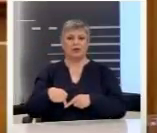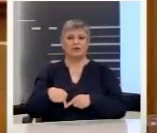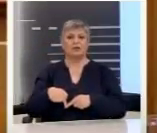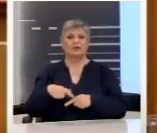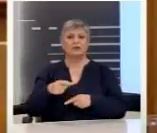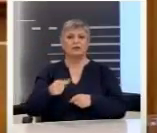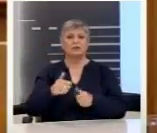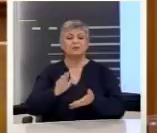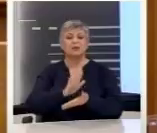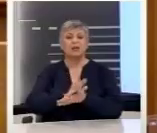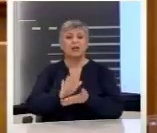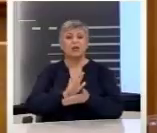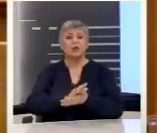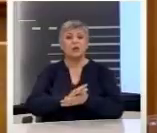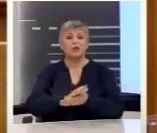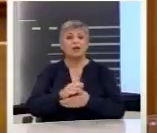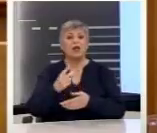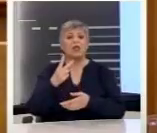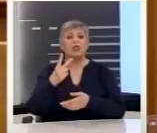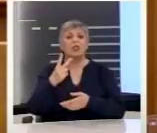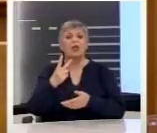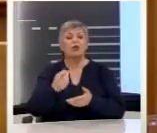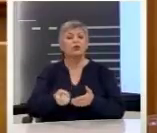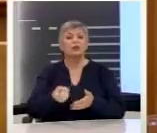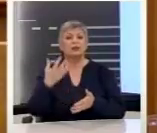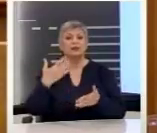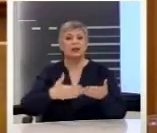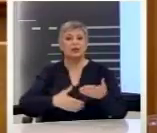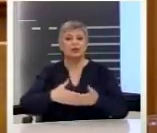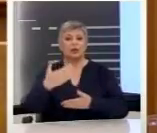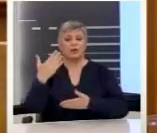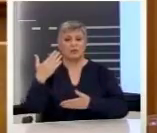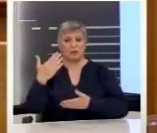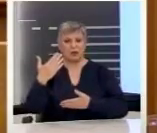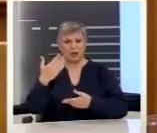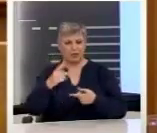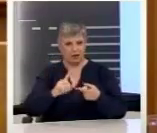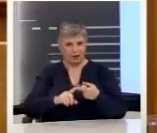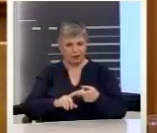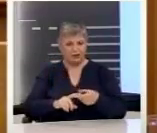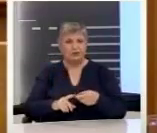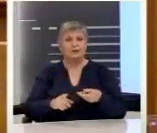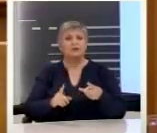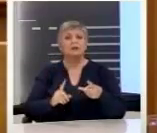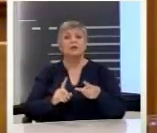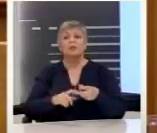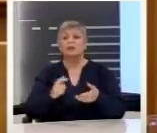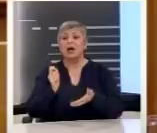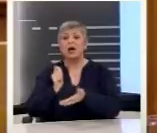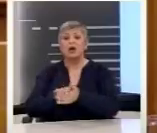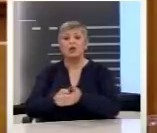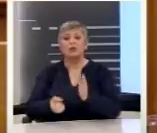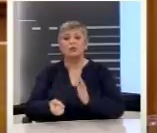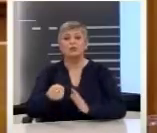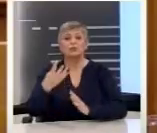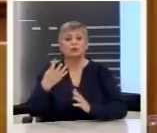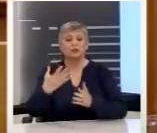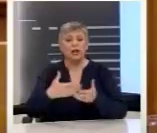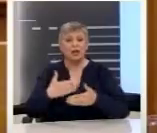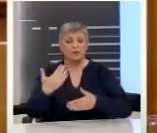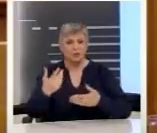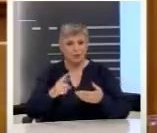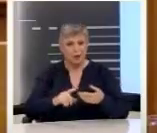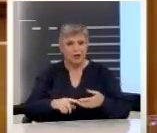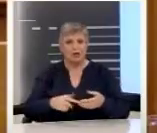εκδόθησαν 2 καινούργιες εφημερίδες. Αγοράστηκε άλλη μία εφημερίδα. Εξαγοράστηκαν